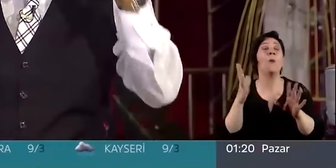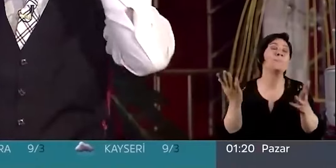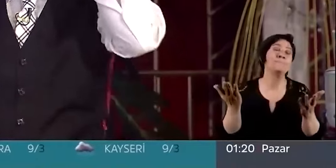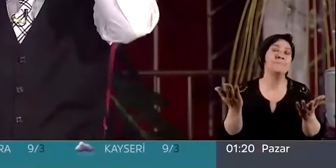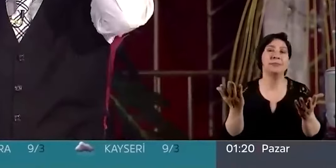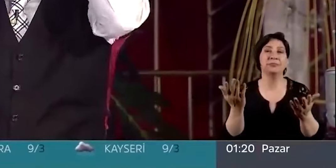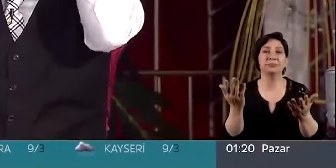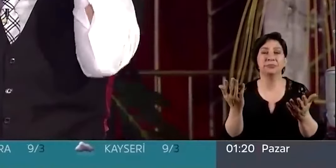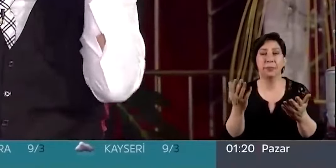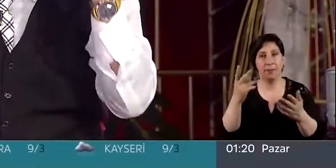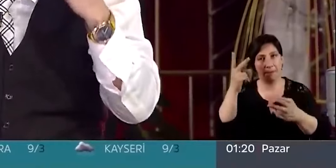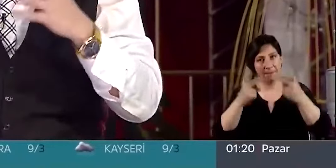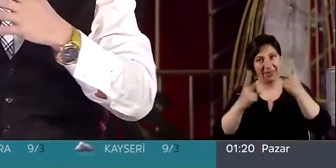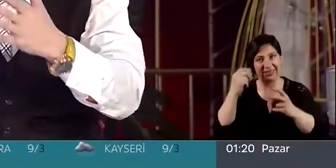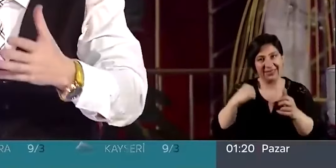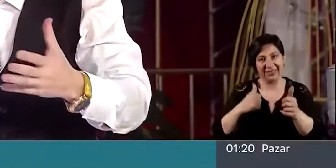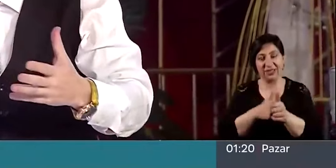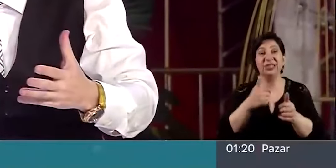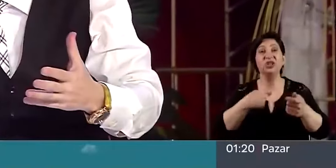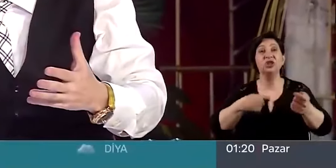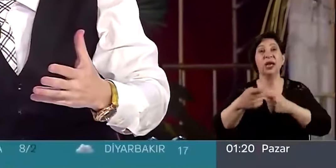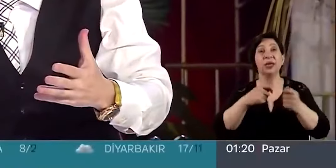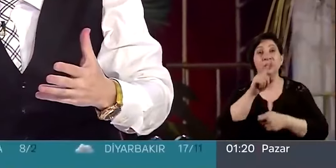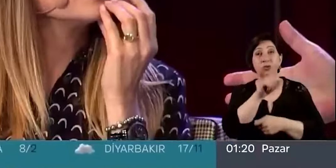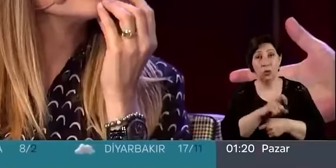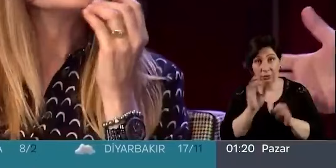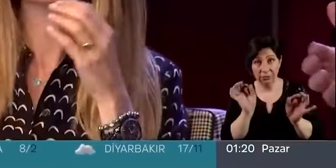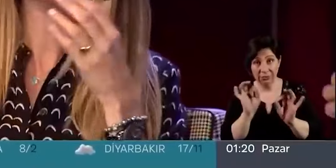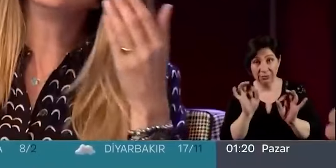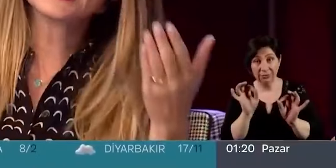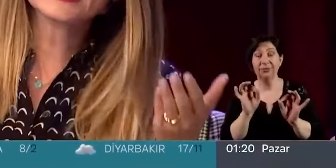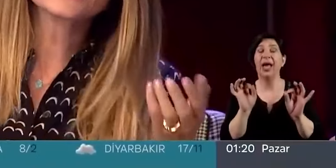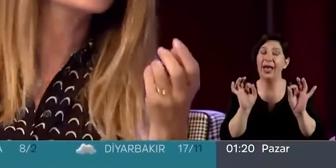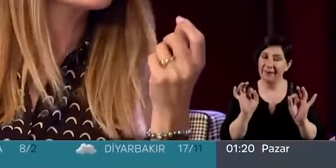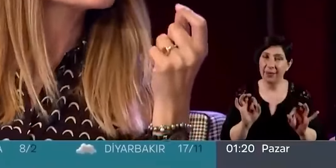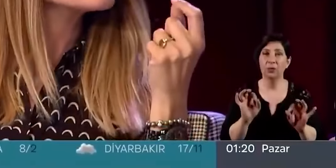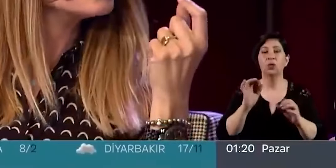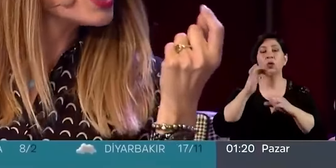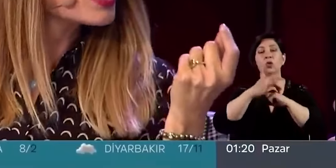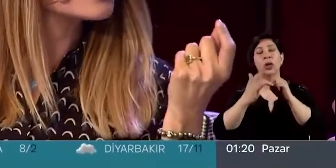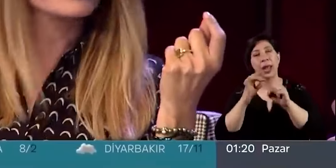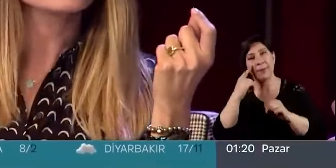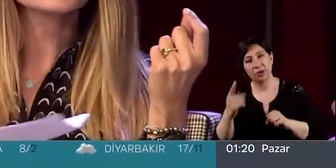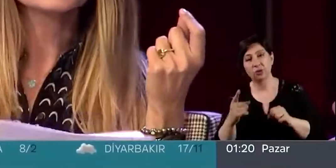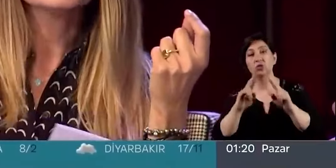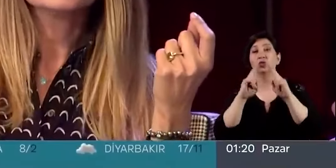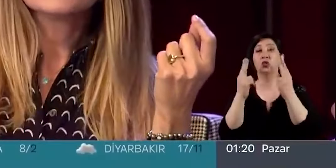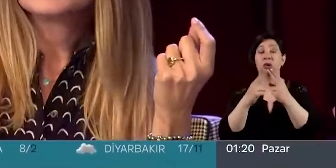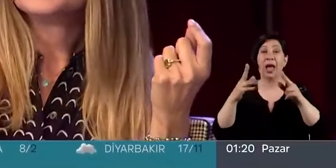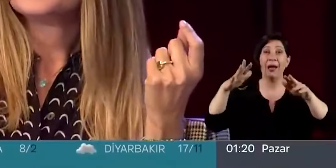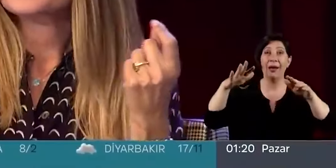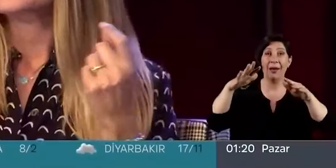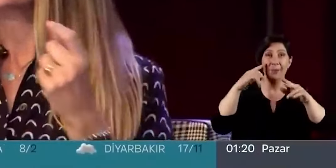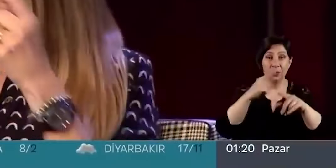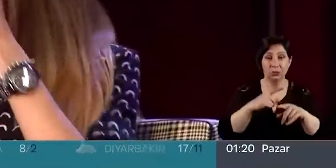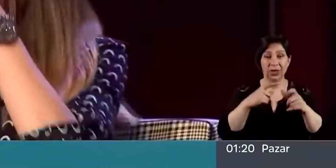Örneğin değil mi bazı danışanların şirketleri soruyorlar sana. Evet. Ha? Evet. Yani ülkelere de bakıyoruz. Ha. Dünya astroloji. Olduğu gibi mesela